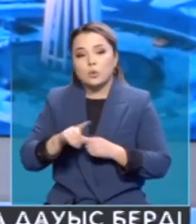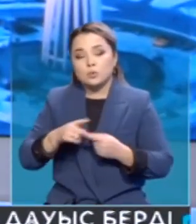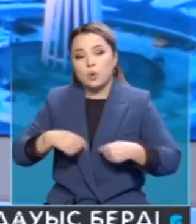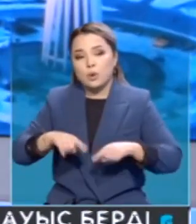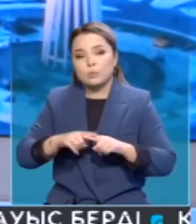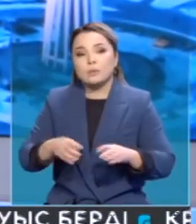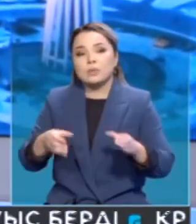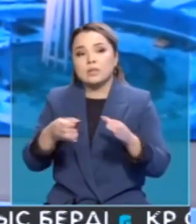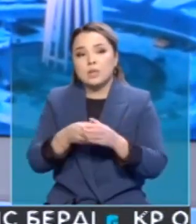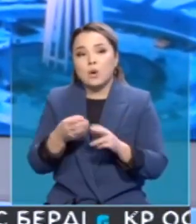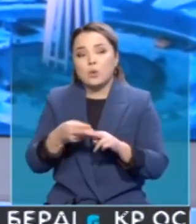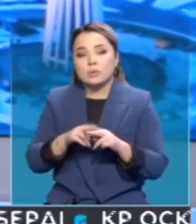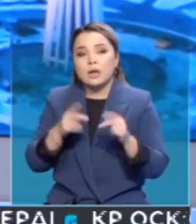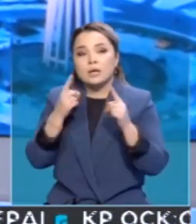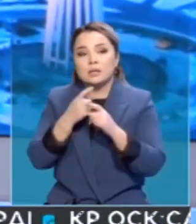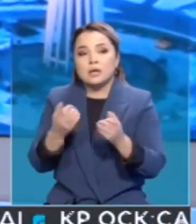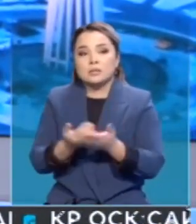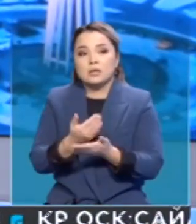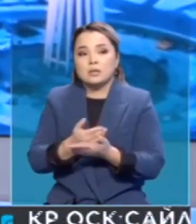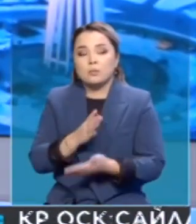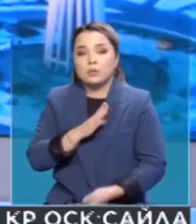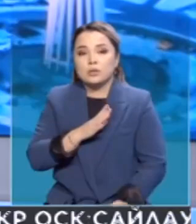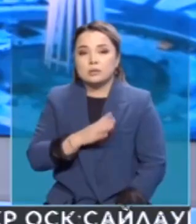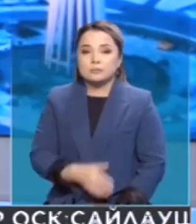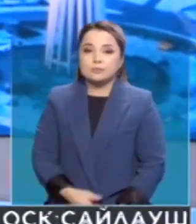қоғамдық бірлестігі осындай мәлімдеме жасады.